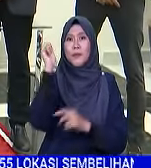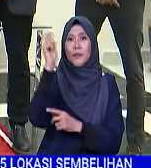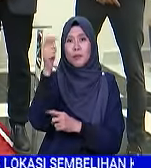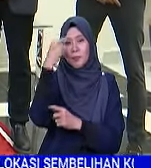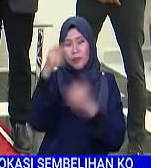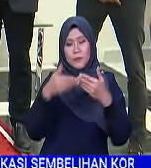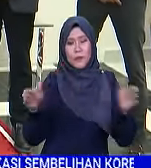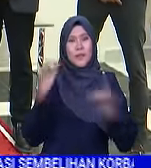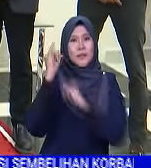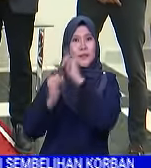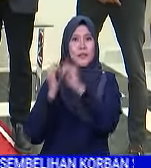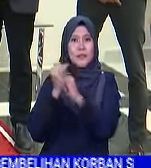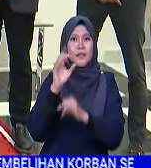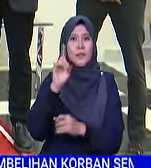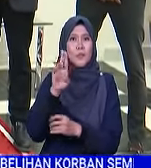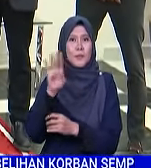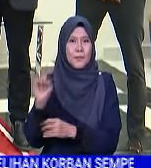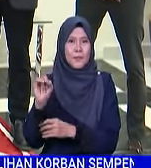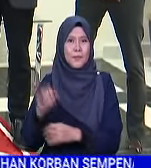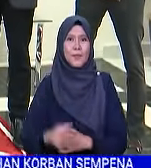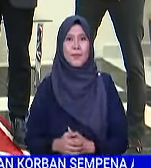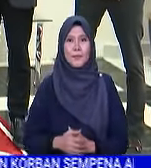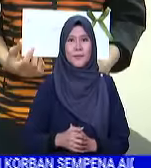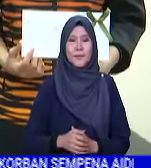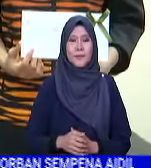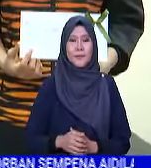Kejohanan Terbuka Antarabangsa Dubai.